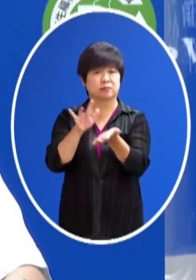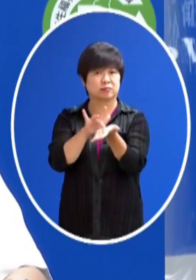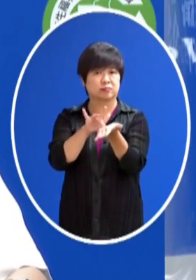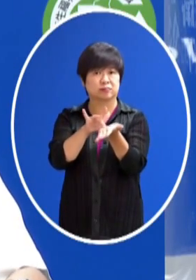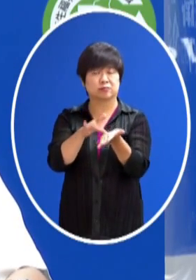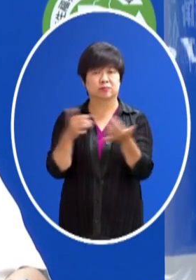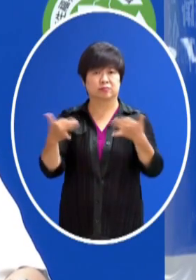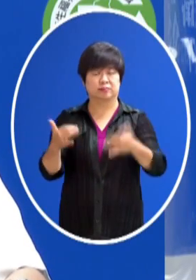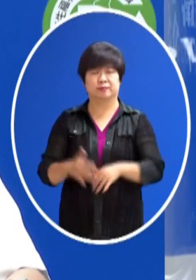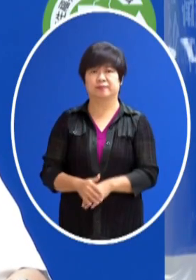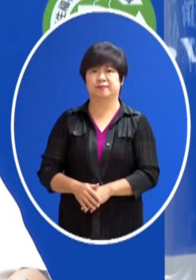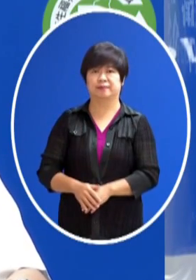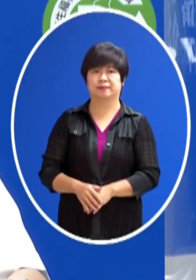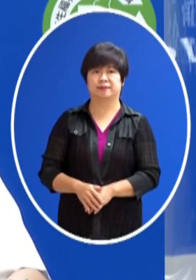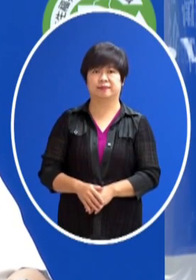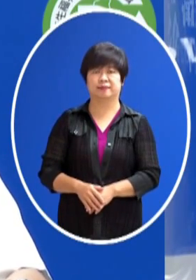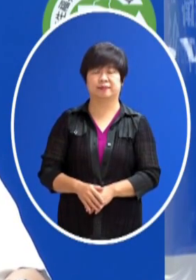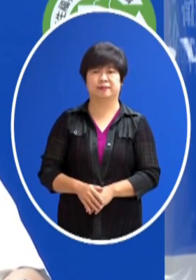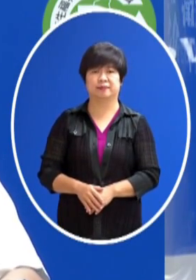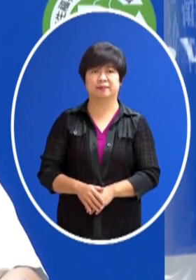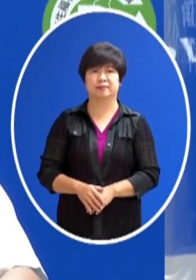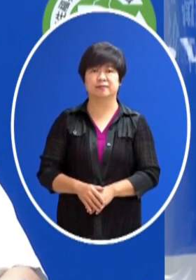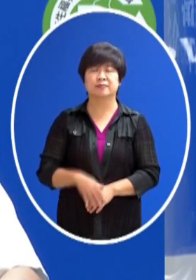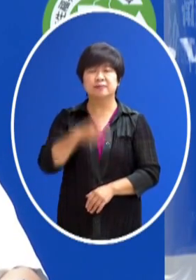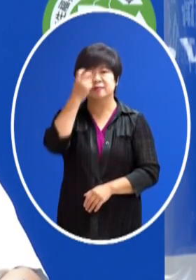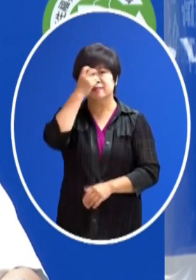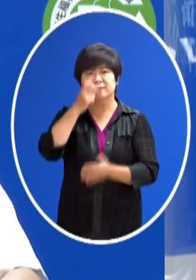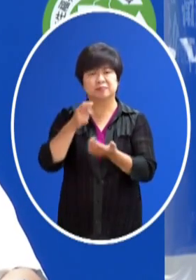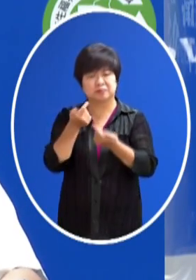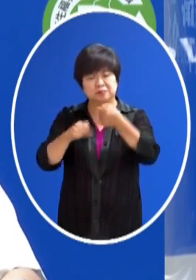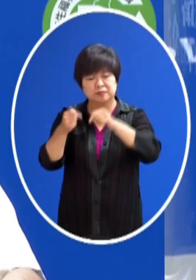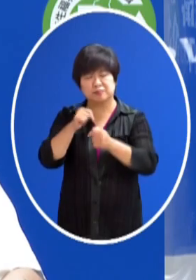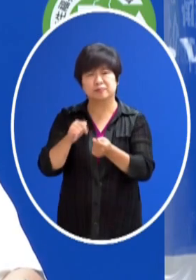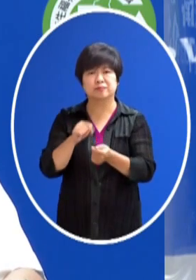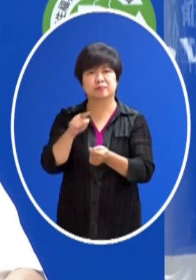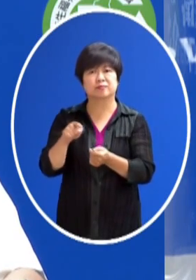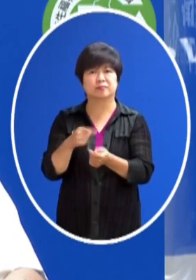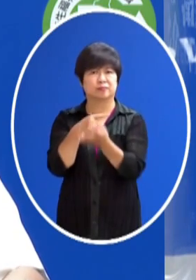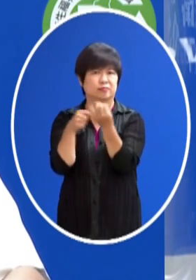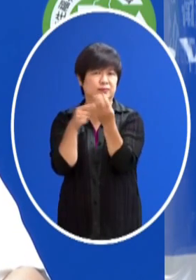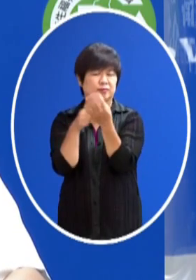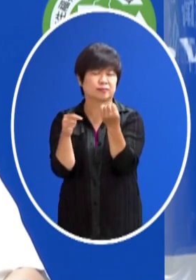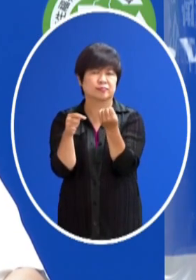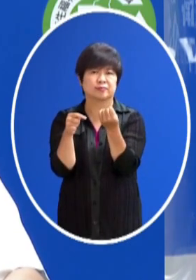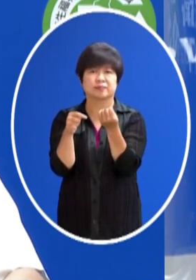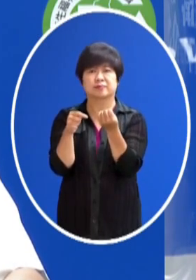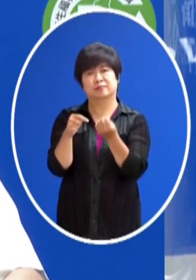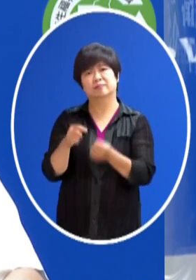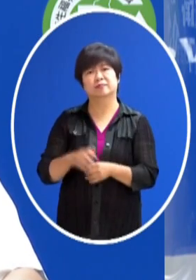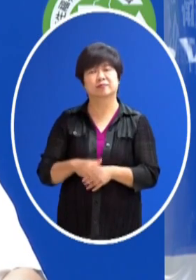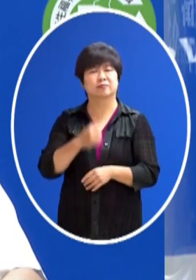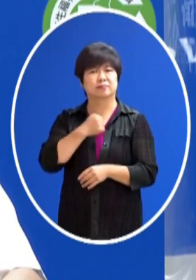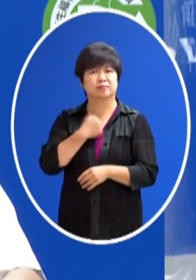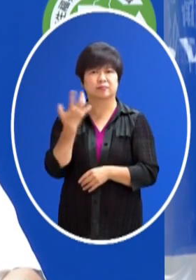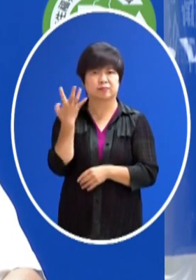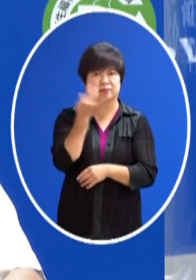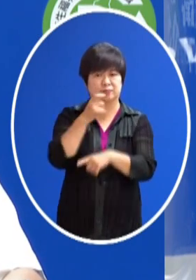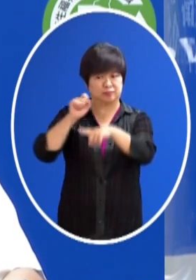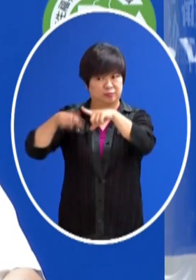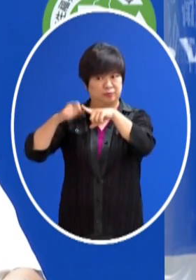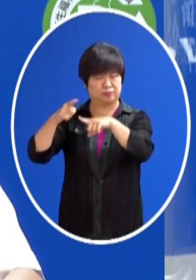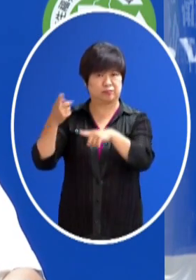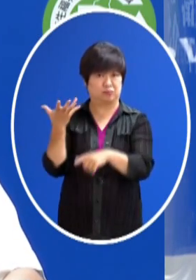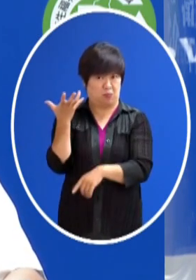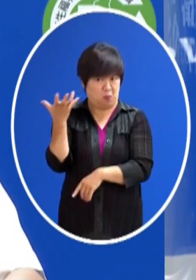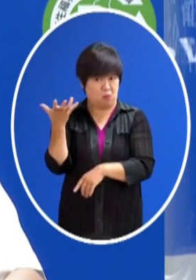你像要像台大公迄、那个公卫学院的陈秀熙啊，还是讲迄个詹中权，因这些教授要主张